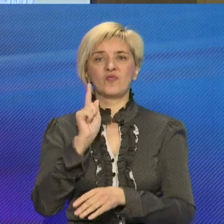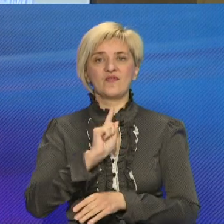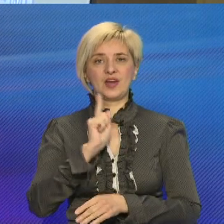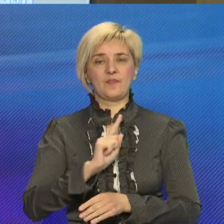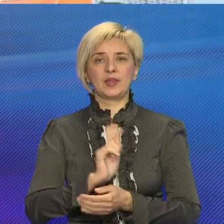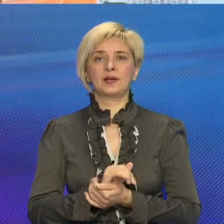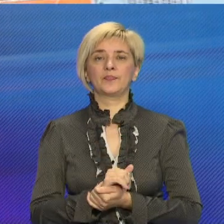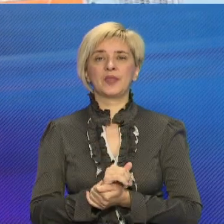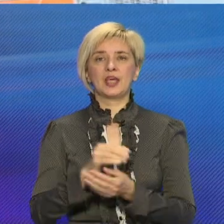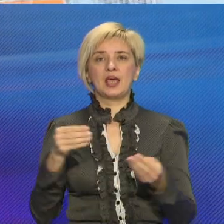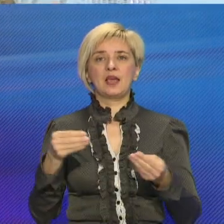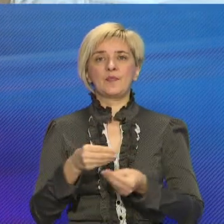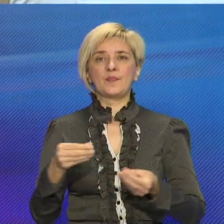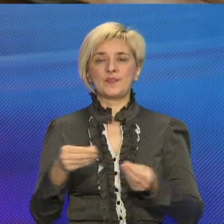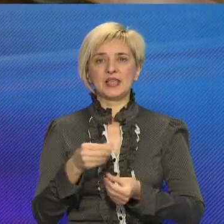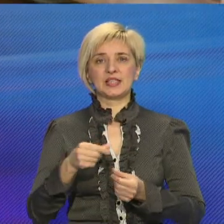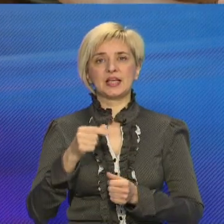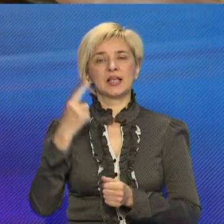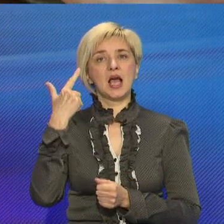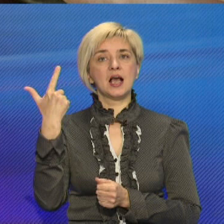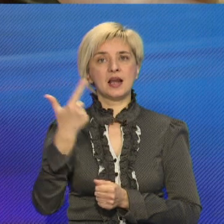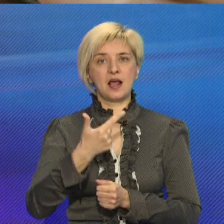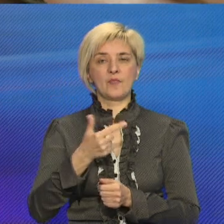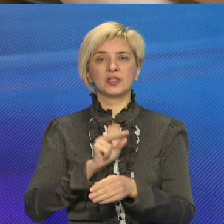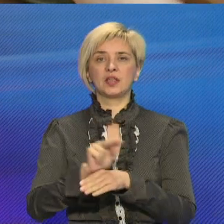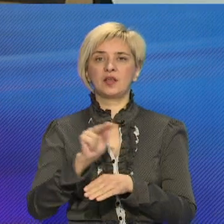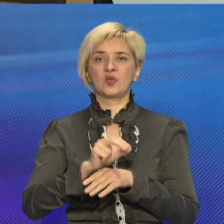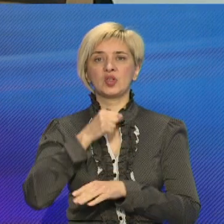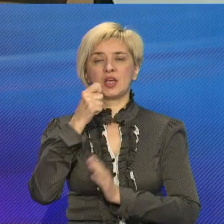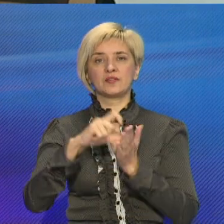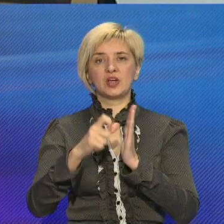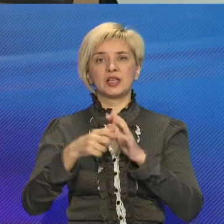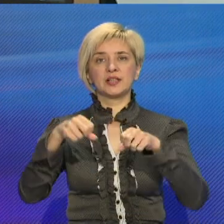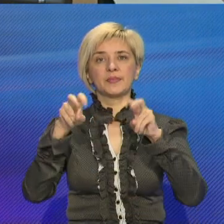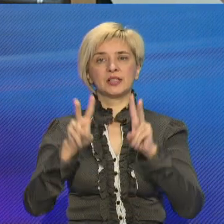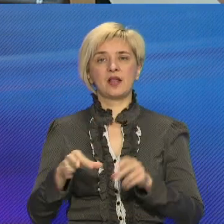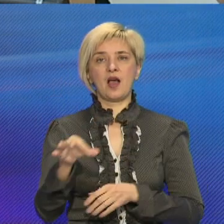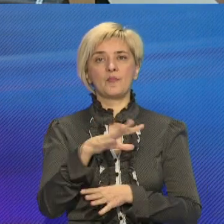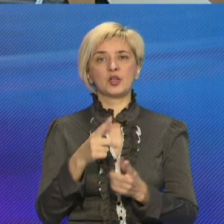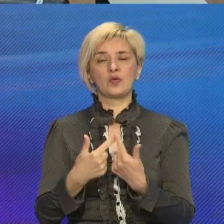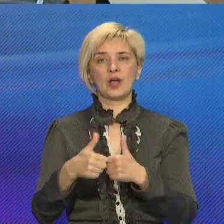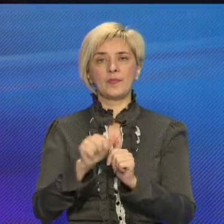Бізнес-грамаце праз удзел аўтаматычнай віктарыне навучаюць старшакласнікаў спецыялісты абласнога камітэта эканомікі.